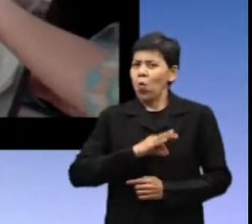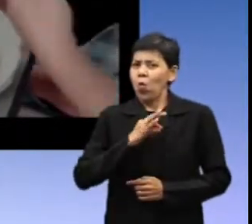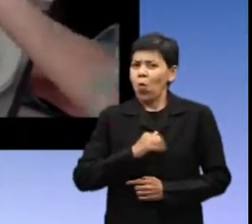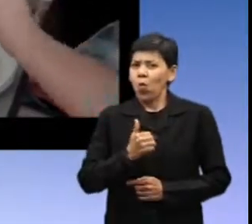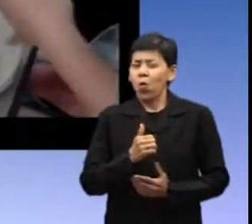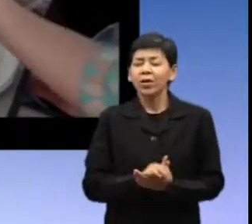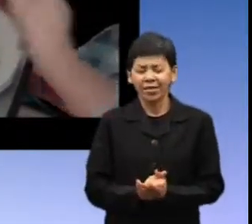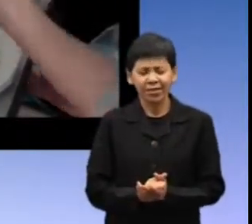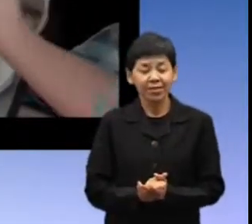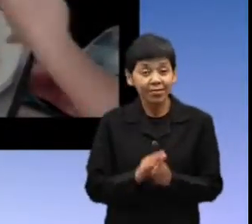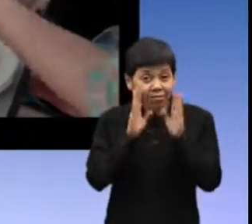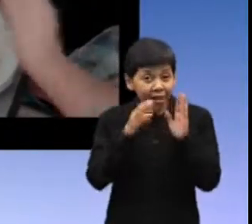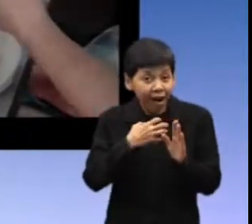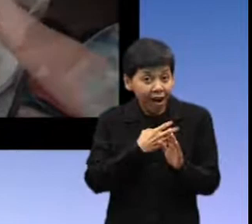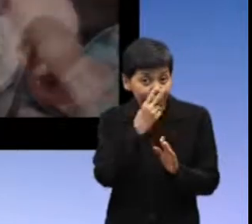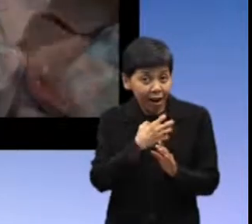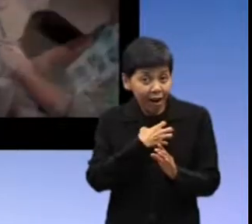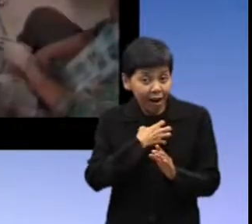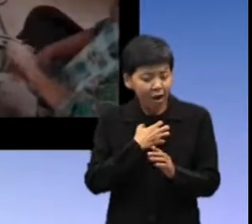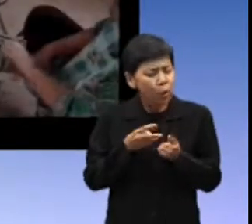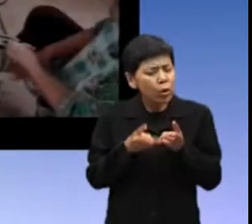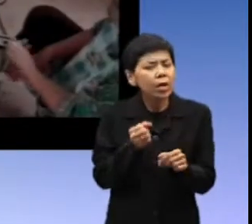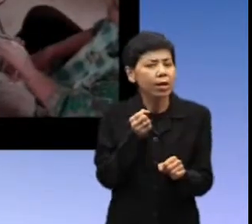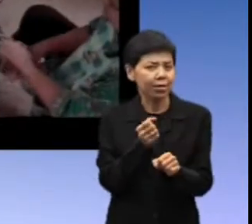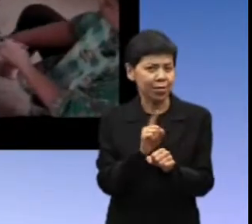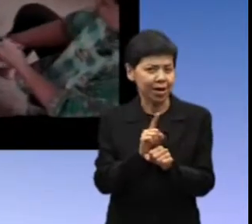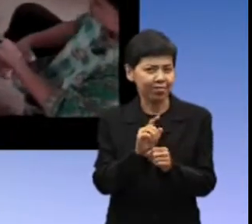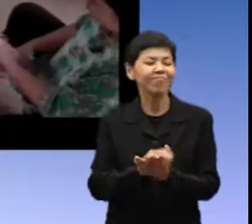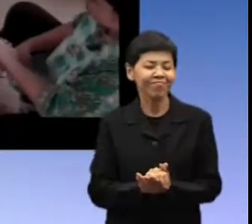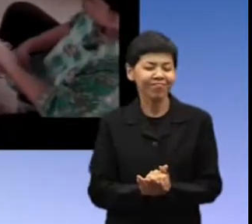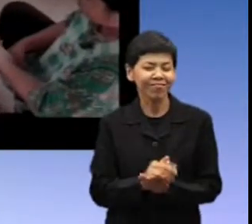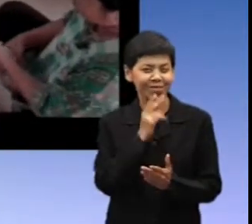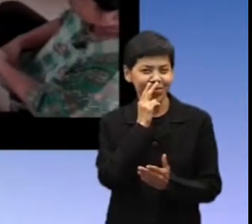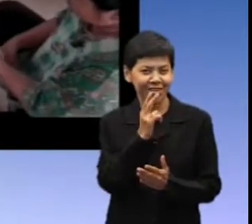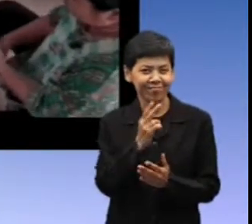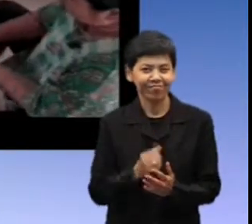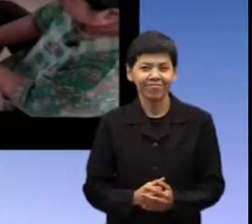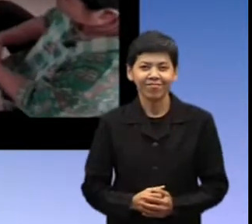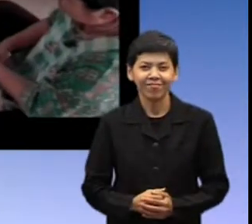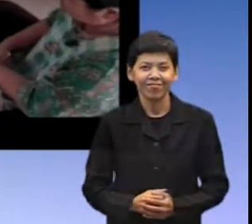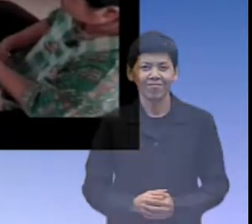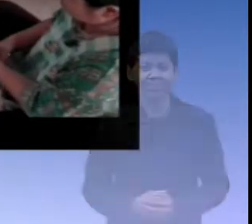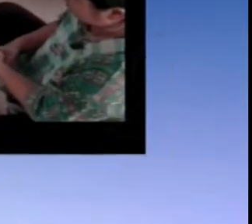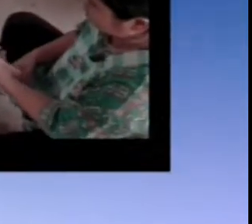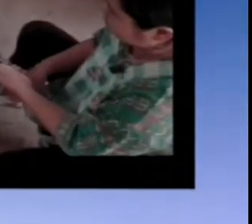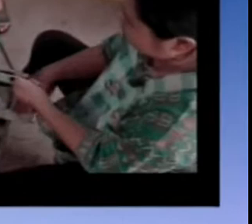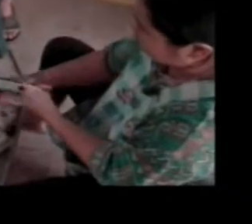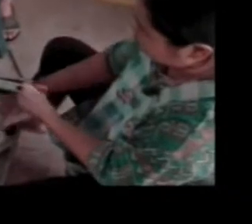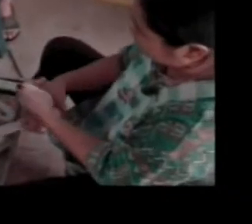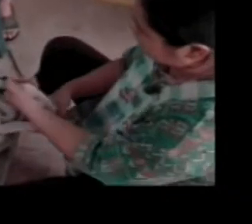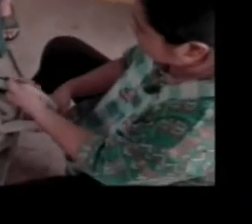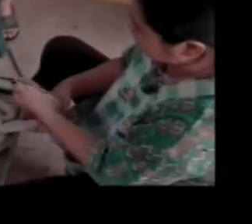าชักอยากรู้แล้วล่ะครับว่าเขามีเทคนิคยังไงตามไปดูกันเลยครับ